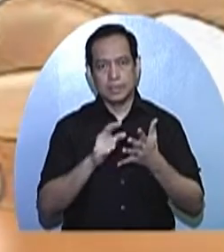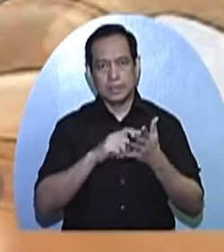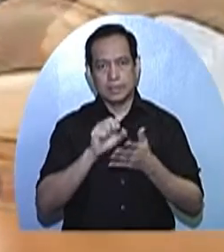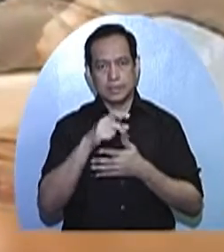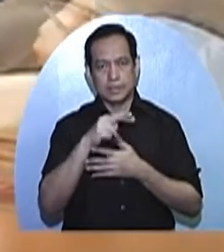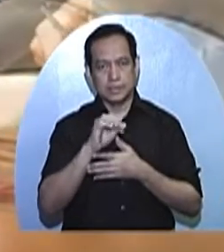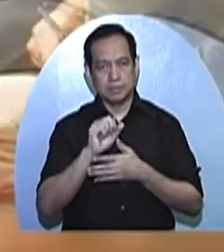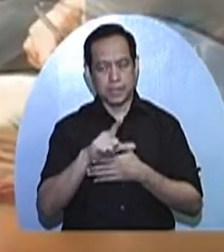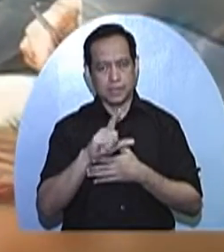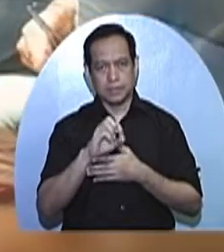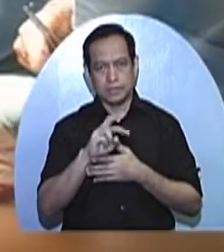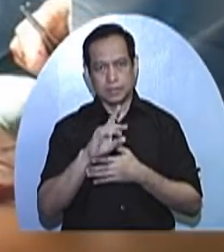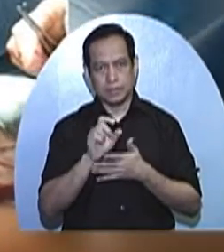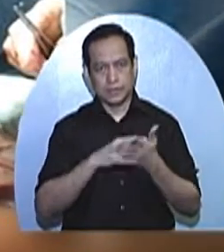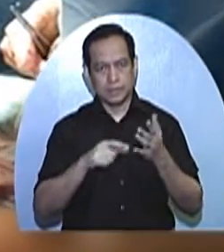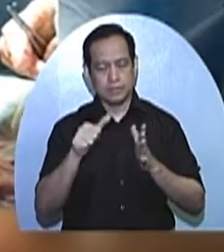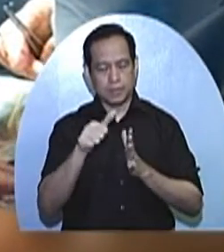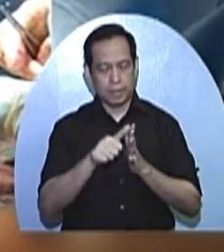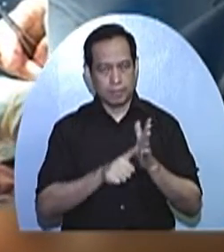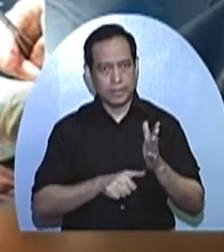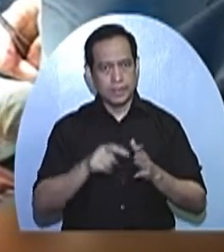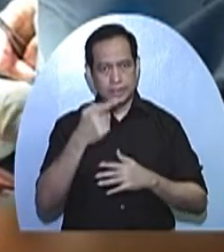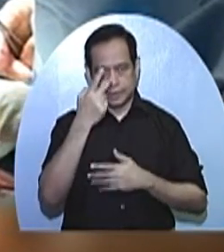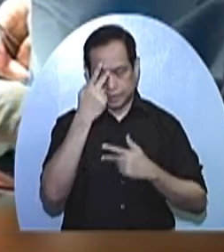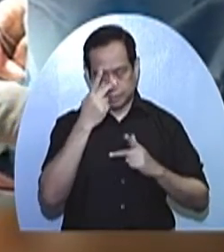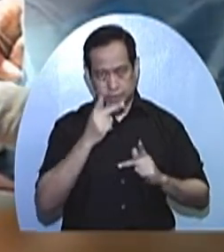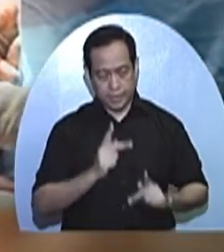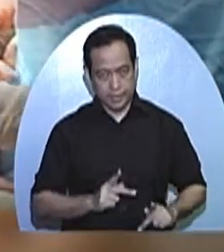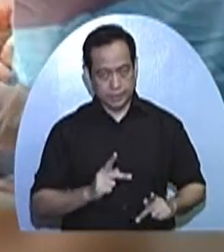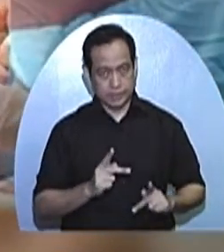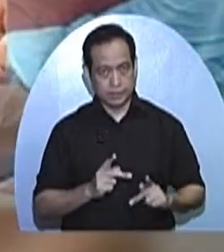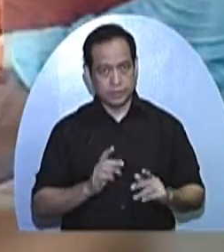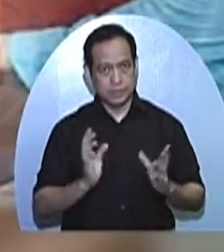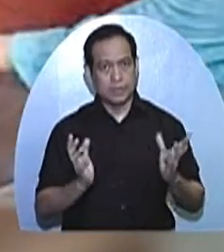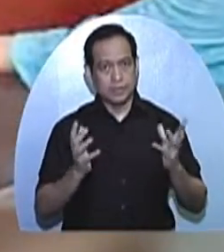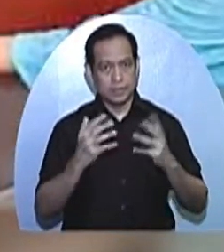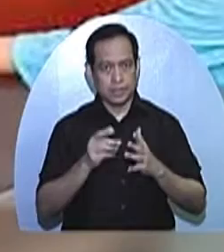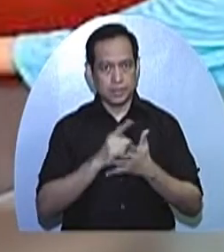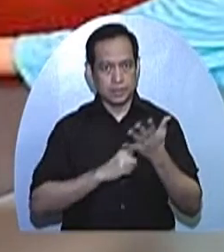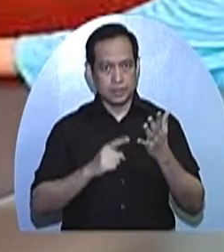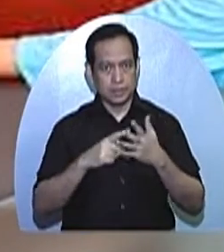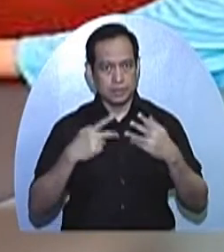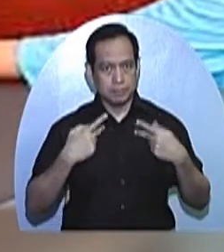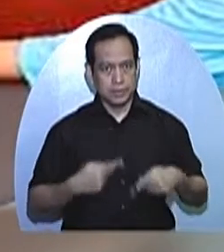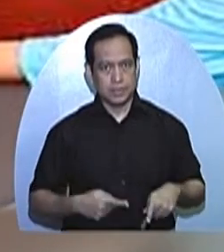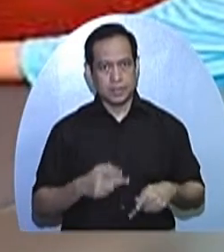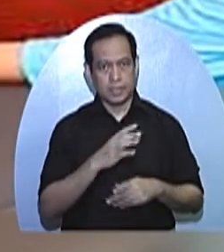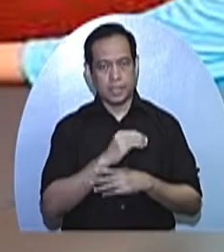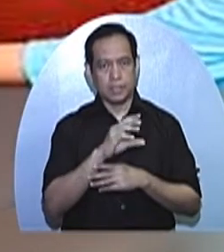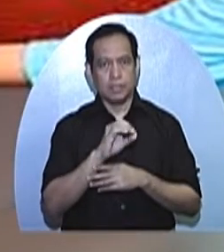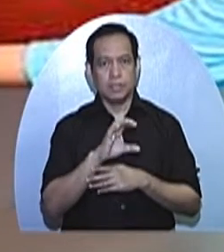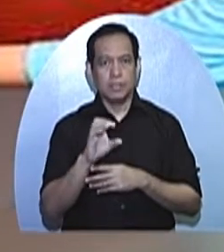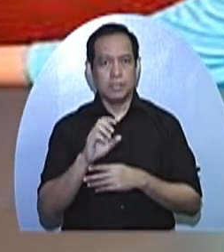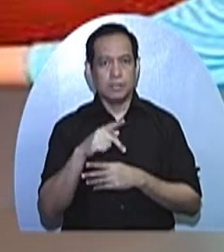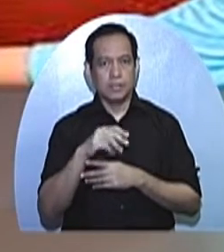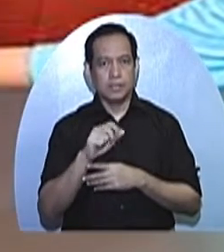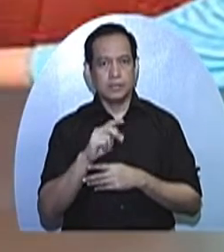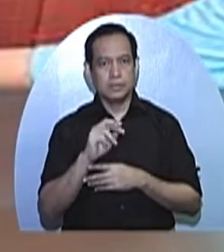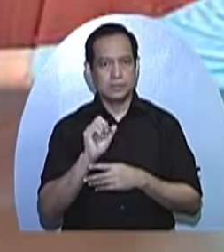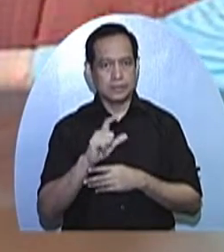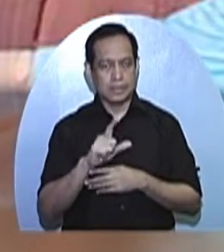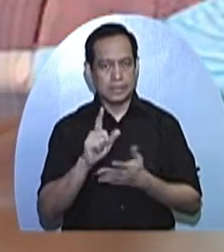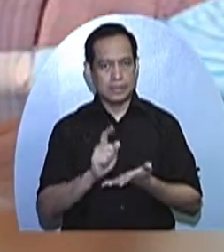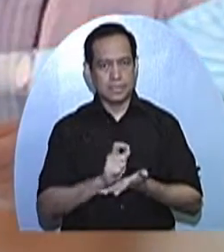sa spinal cord, karaniwan namang inooperahan ang pasyente. Kasabay din dito ang physical at occupational